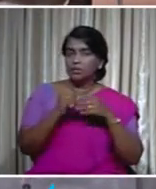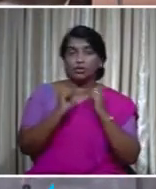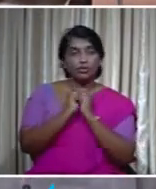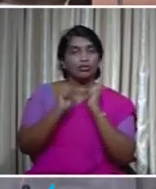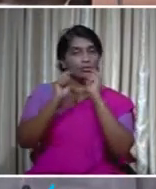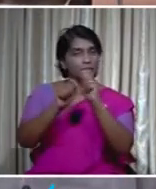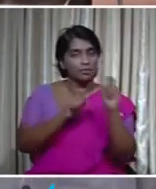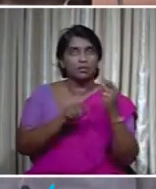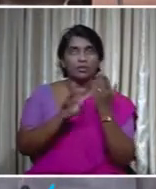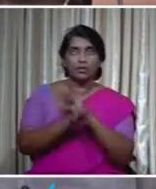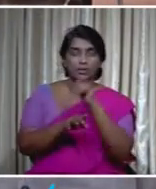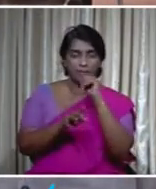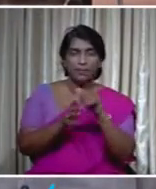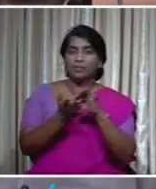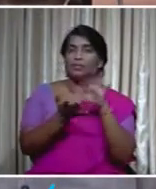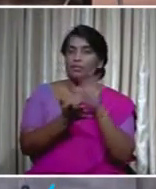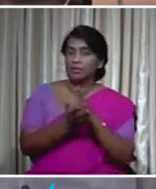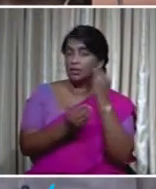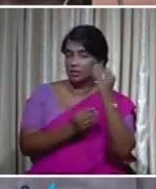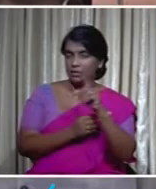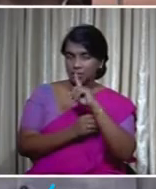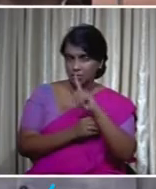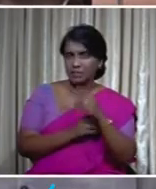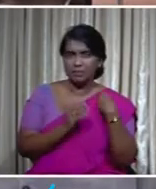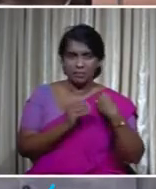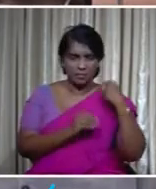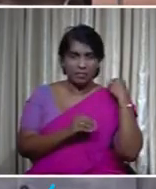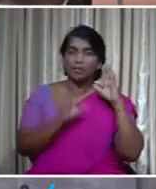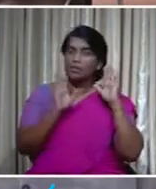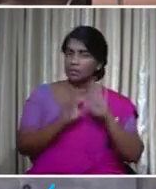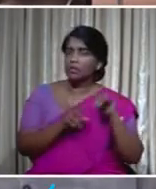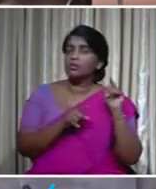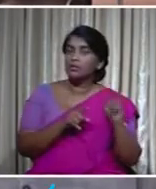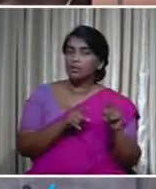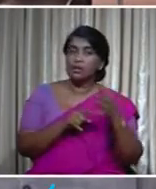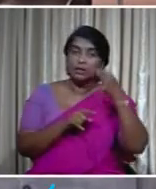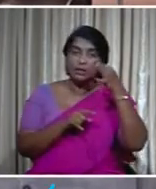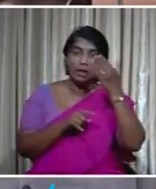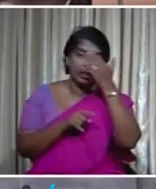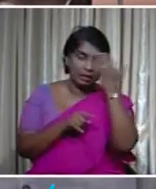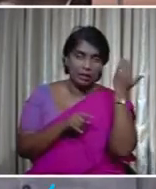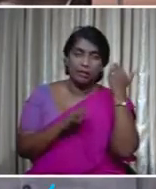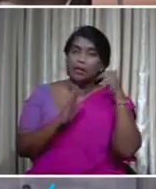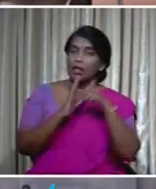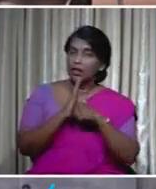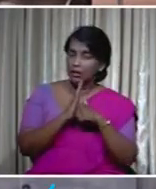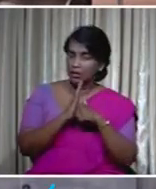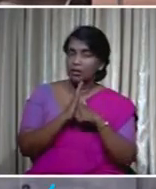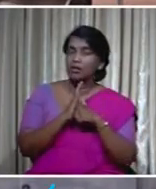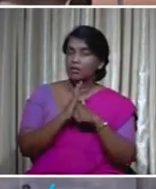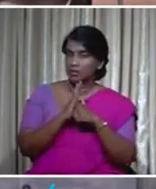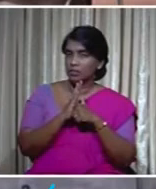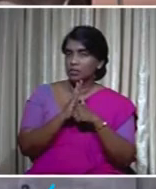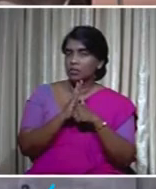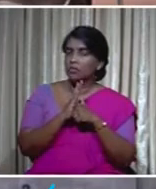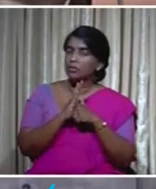வழங்குவதாக சொல்லப்பட்டது. ஆனால் இன்று வரை சிங்கள பகுதிகளில் இருக்கின்ற தென்பகுதியில் இருக்கின்ற ஆசிரிய ஆலோசகர்களுக்கான நியமனத்துக்கான